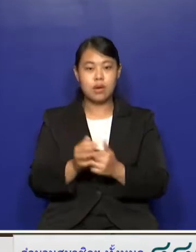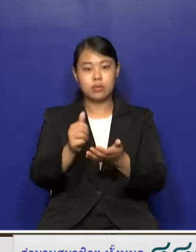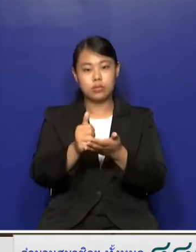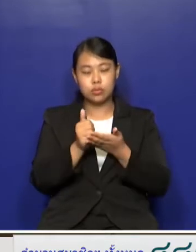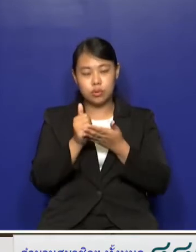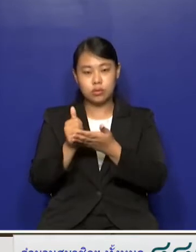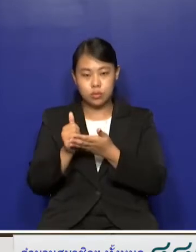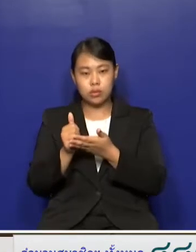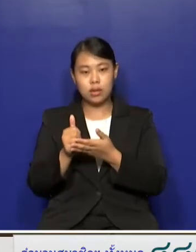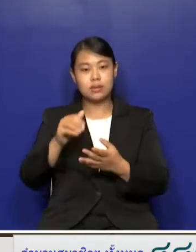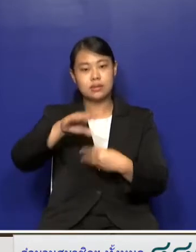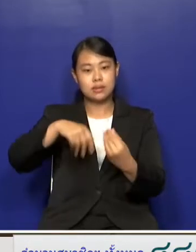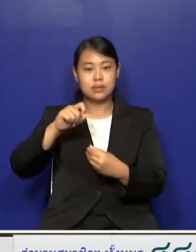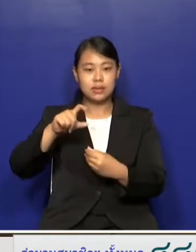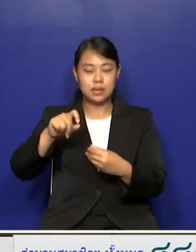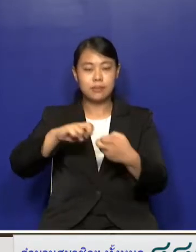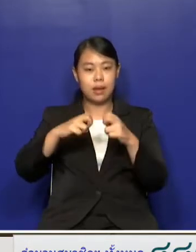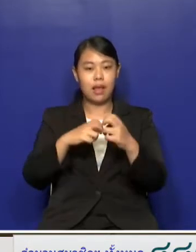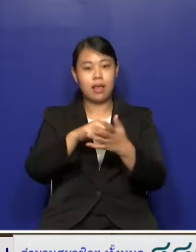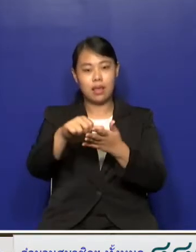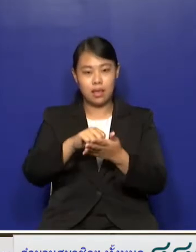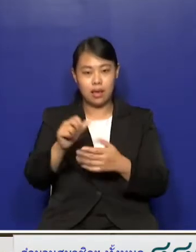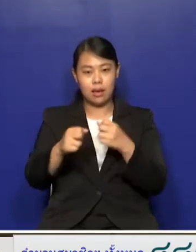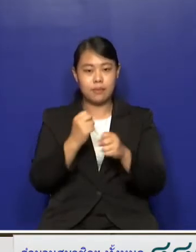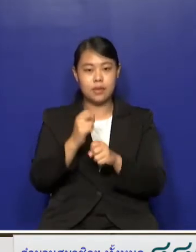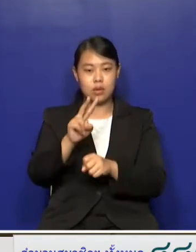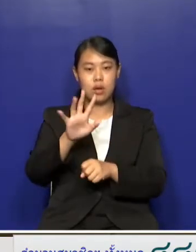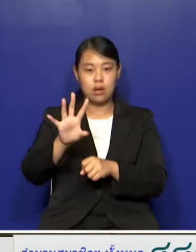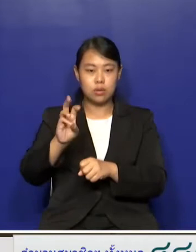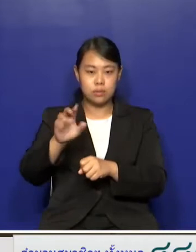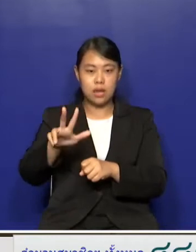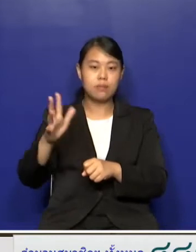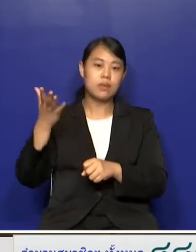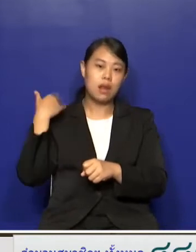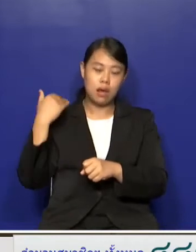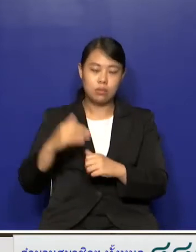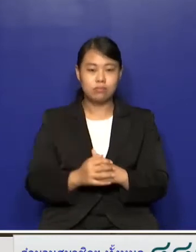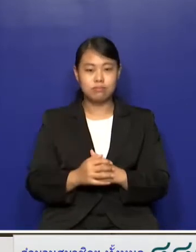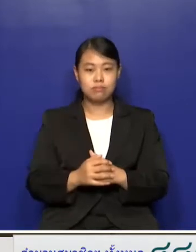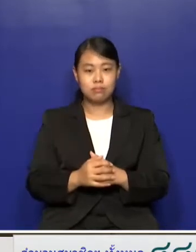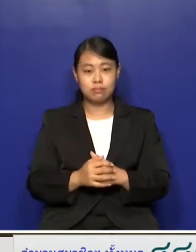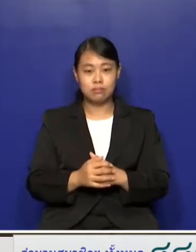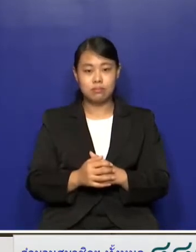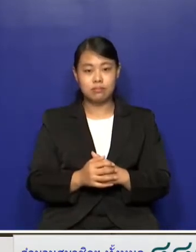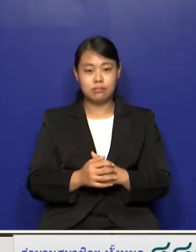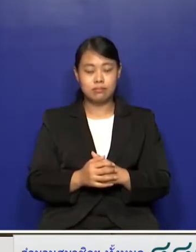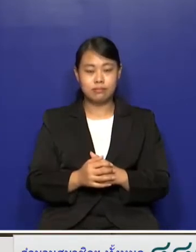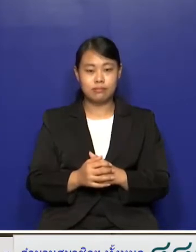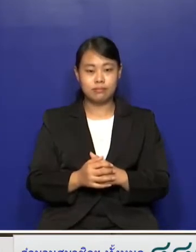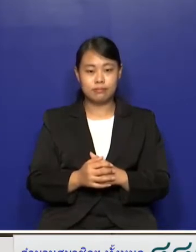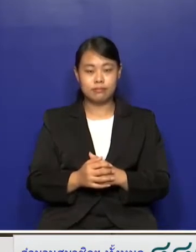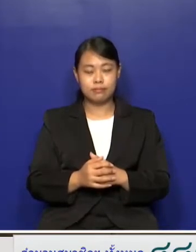สังคมประจำปีงบประมาณ2563นะครับถ้ามาทานครับเบื้องต้น